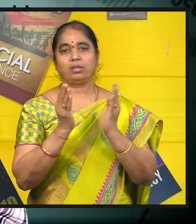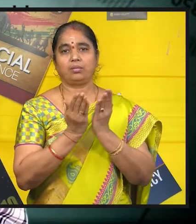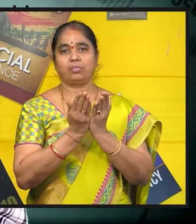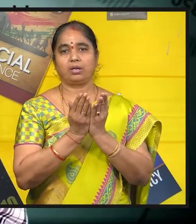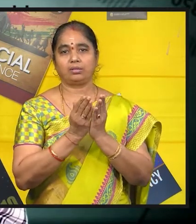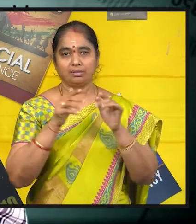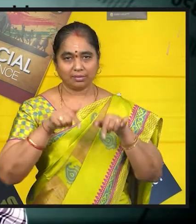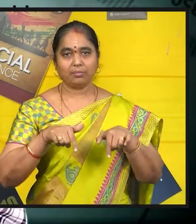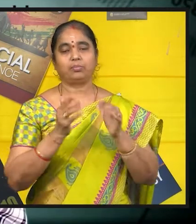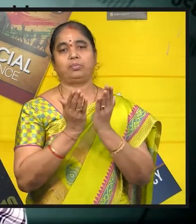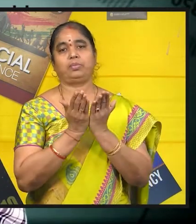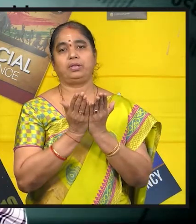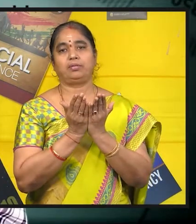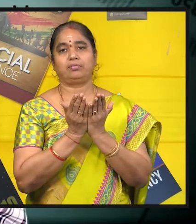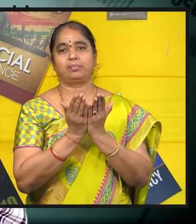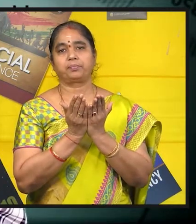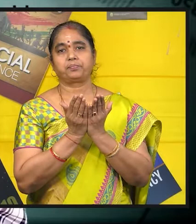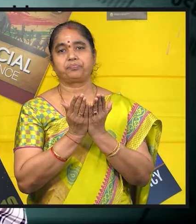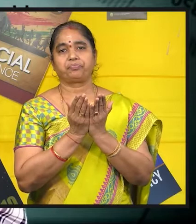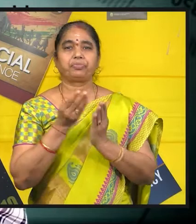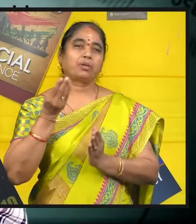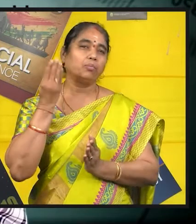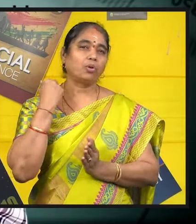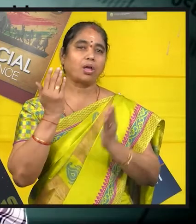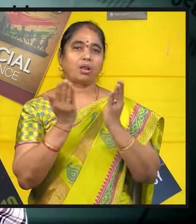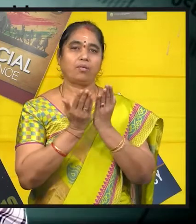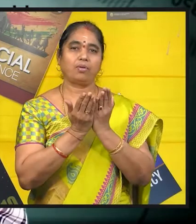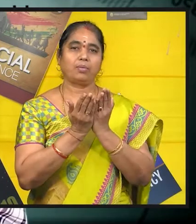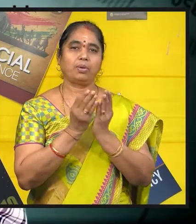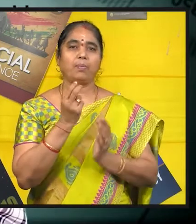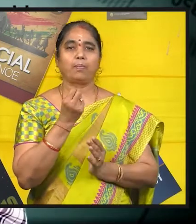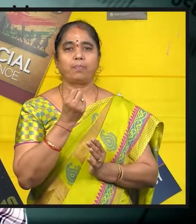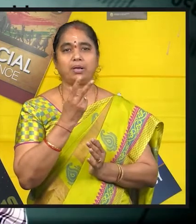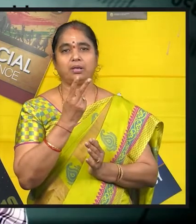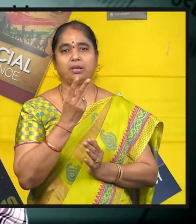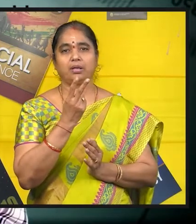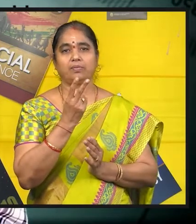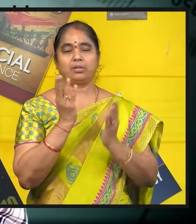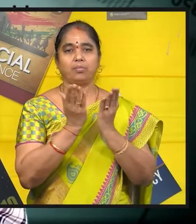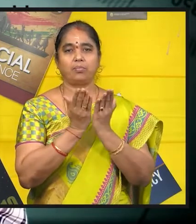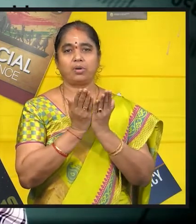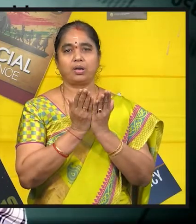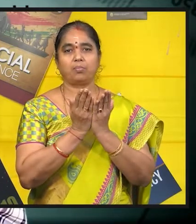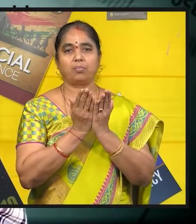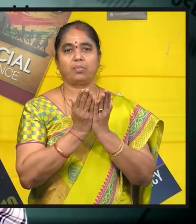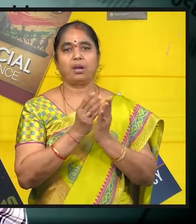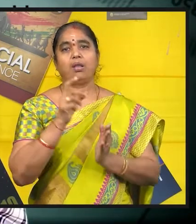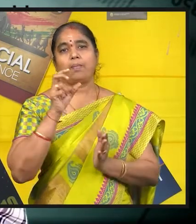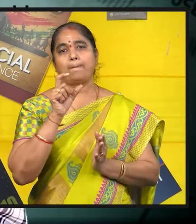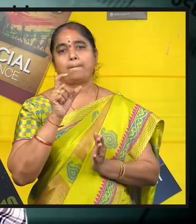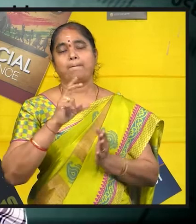பாடத்தை நாம் படித்து கொண்டு வருகிறோம். கடந்த வகுப்பில் 12ஆவது அலகு